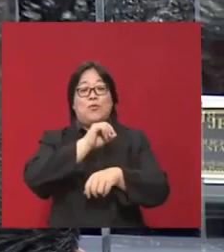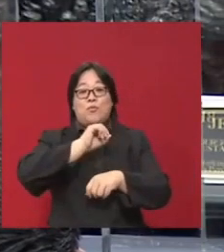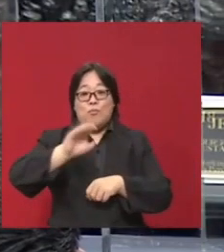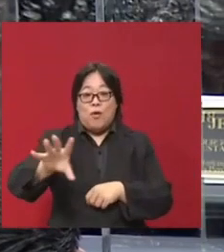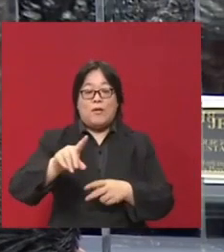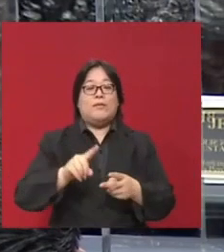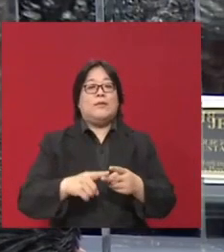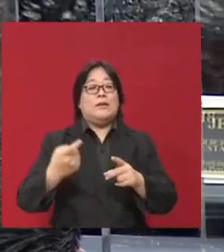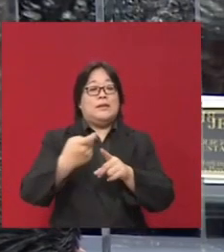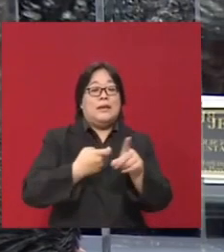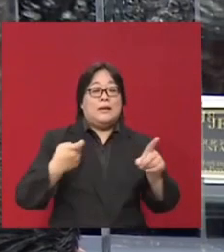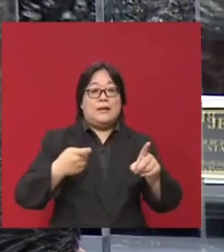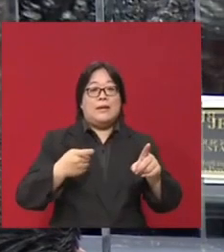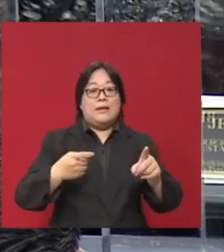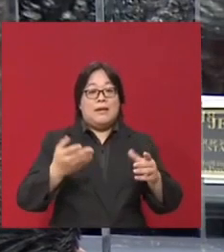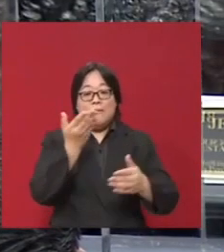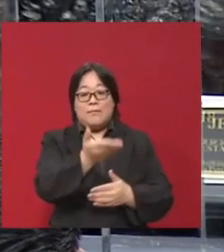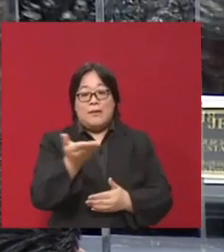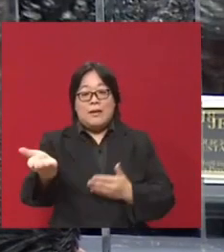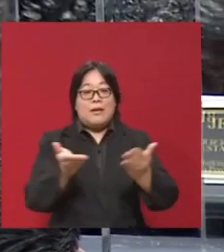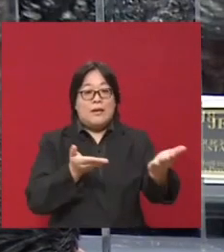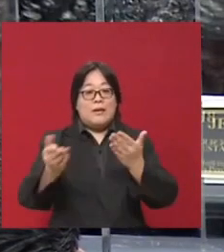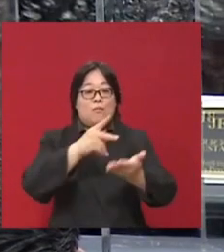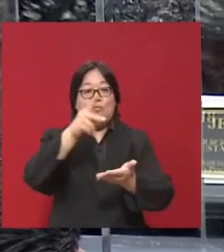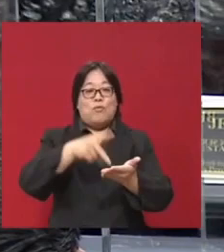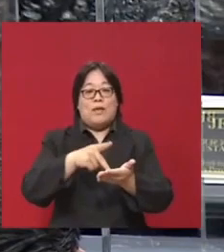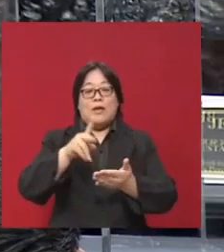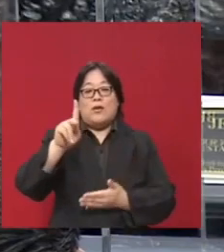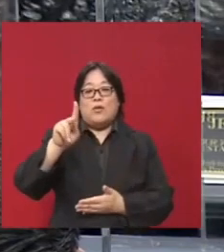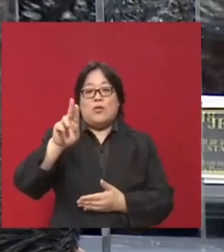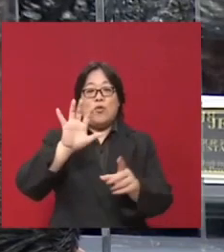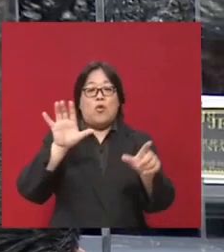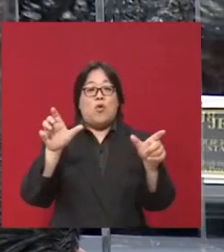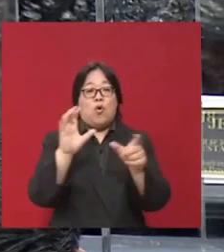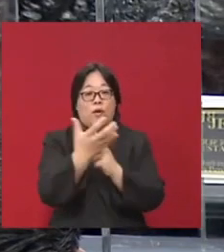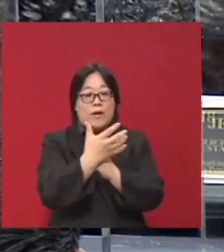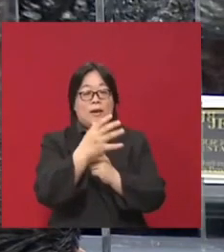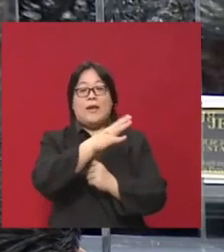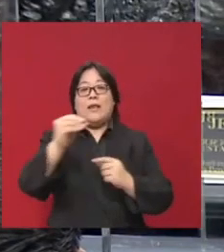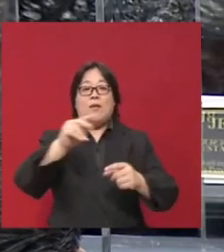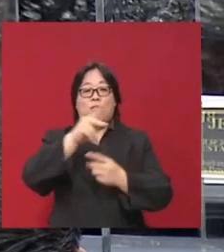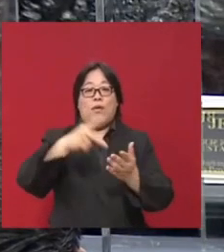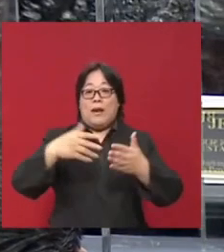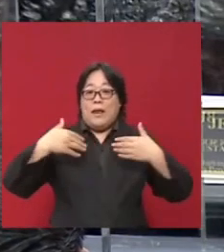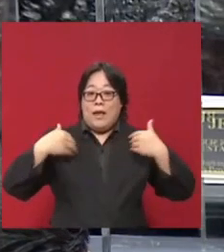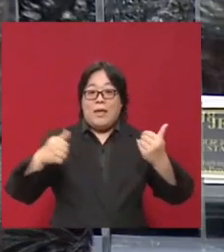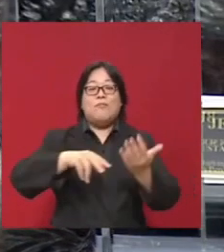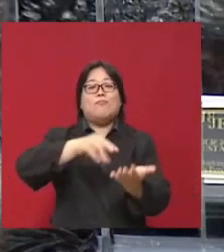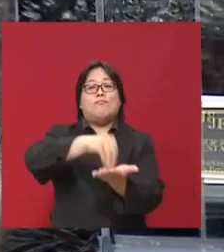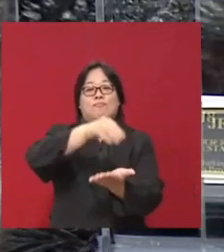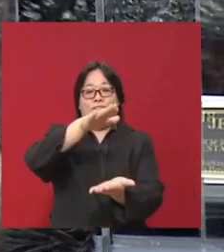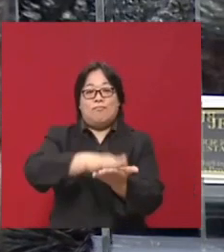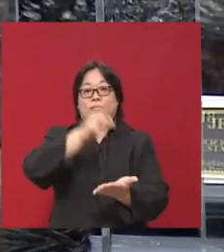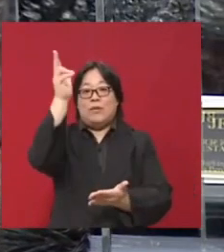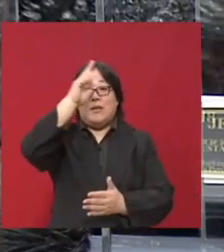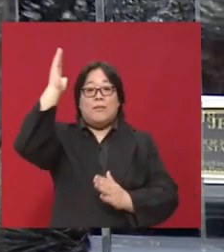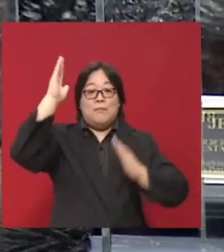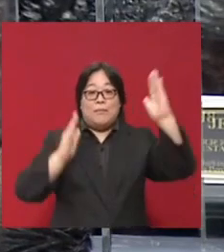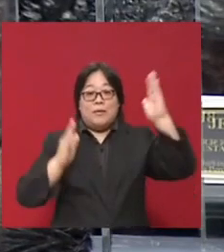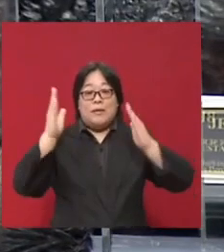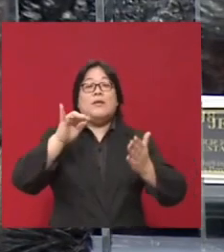jadi djanadi pada facility kesehatan atau pusat korentin commission gas Yanti warteg and oleh kerajaan Indonesia